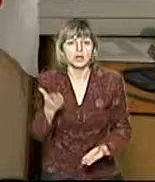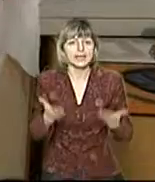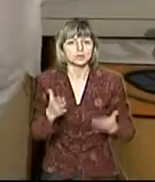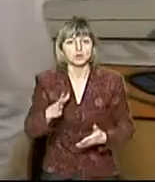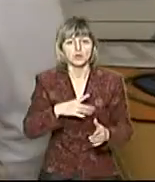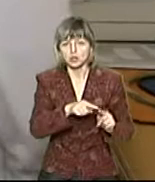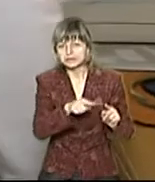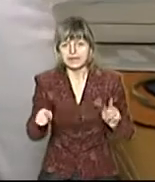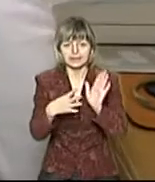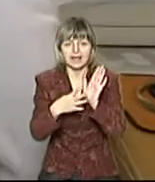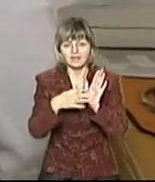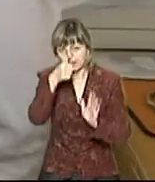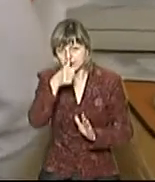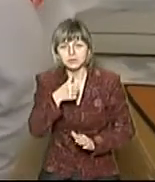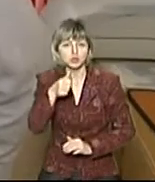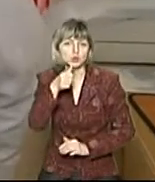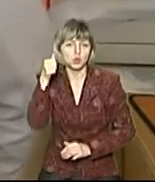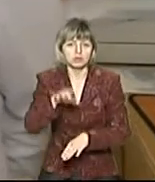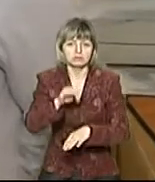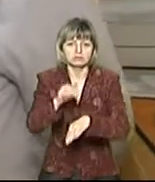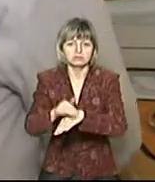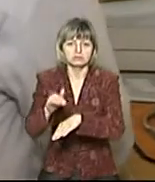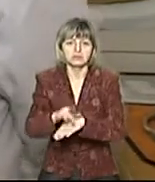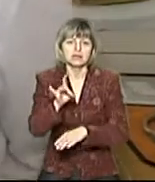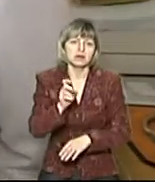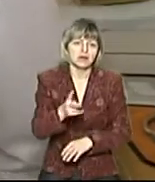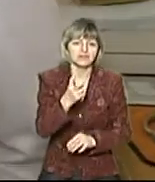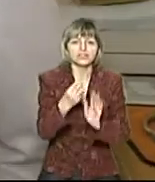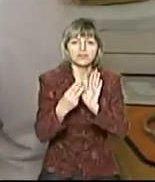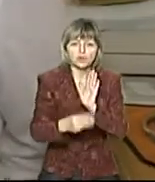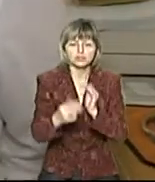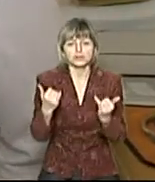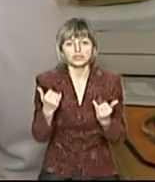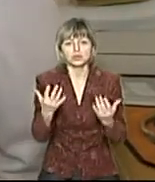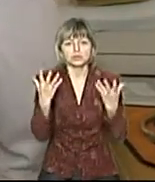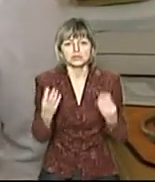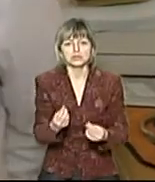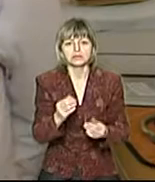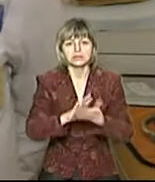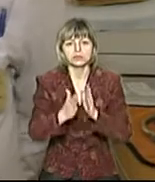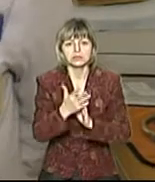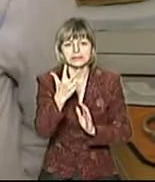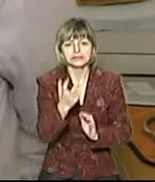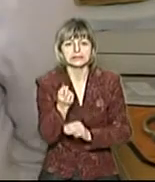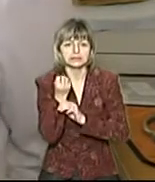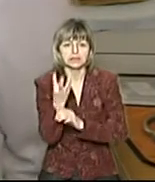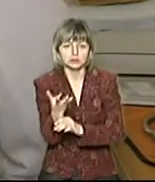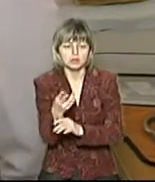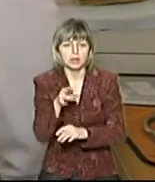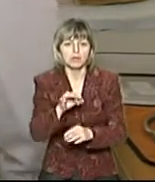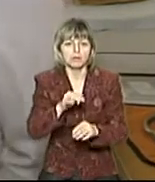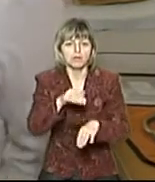за 9 місяців того року виявлено раків 280, то на сьогоднішній день ситуація 314, по